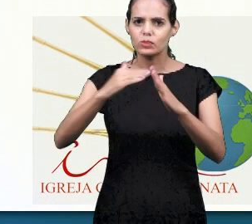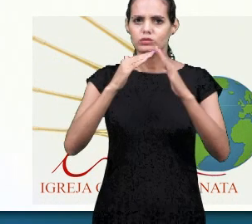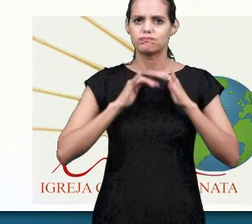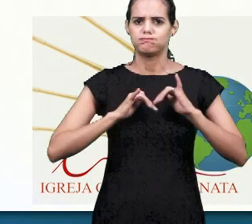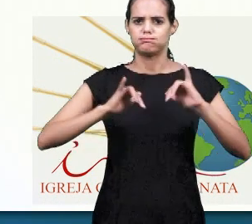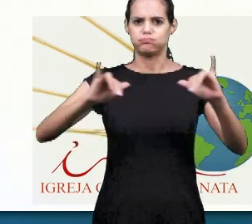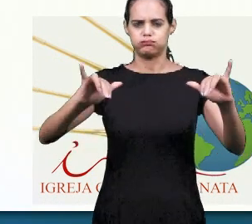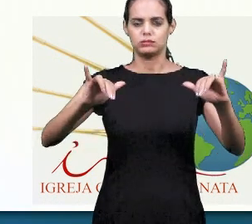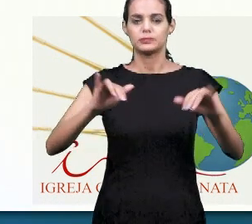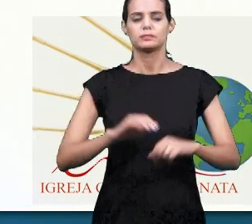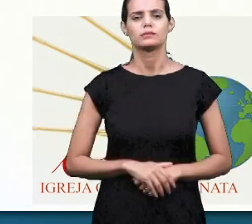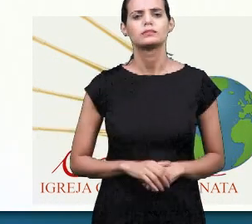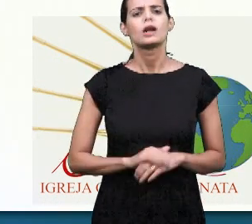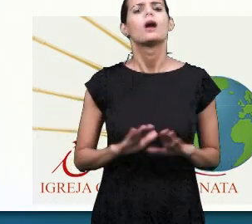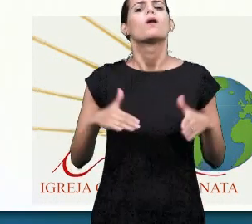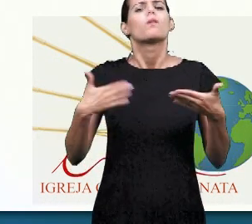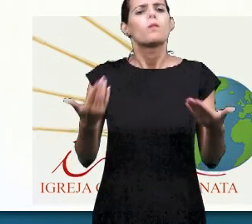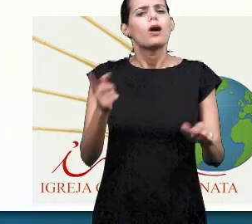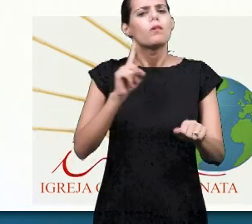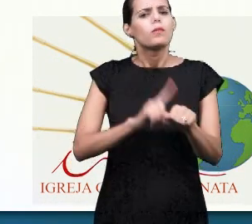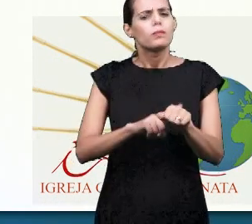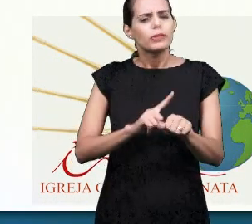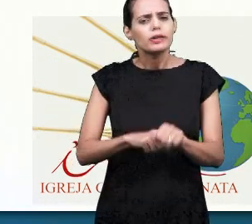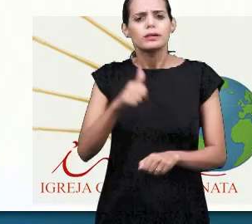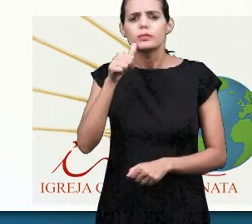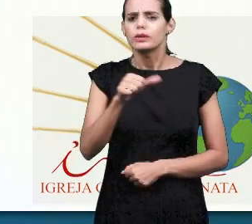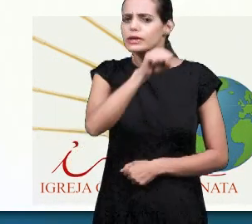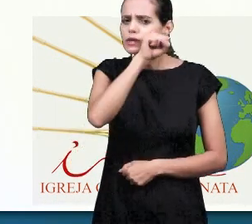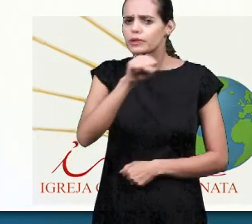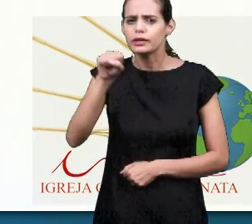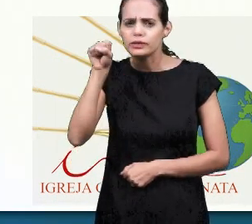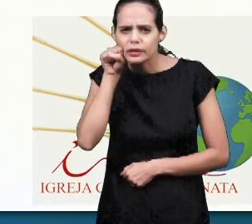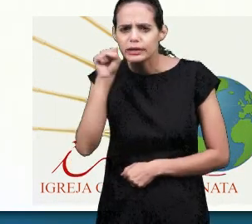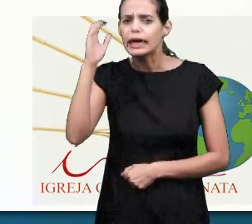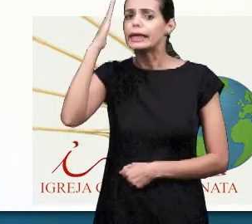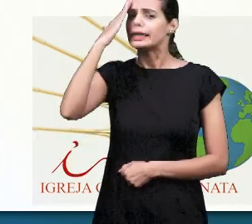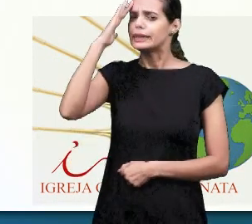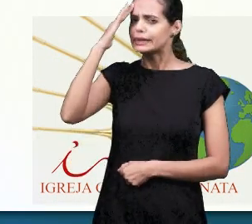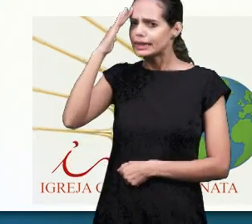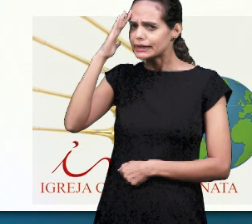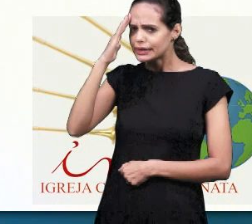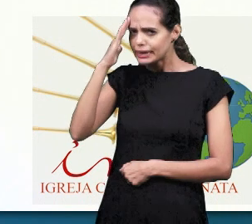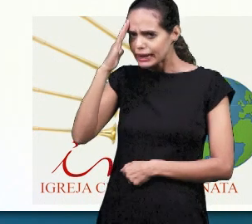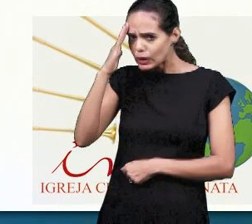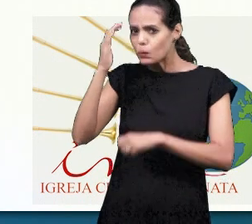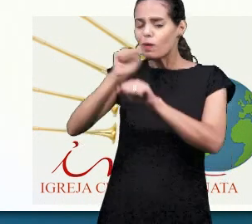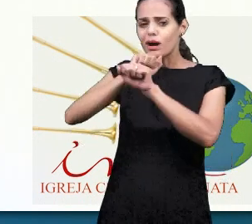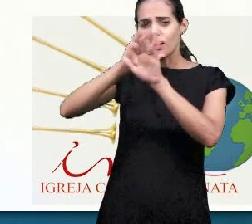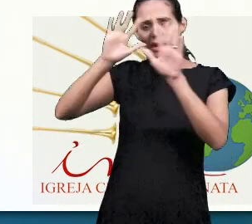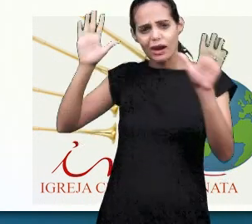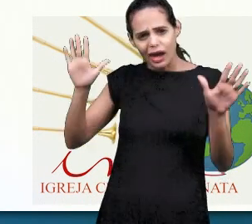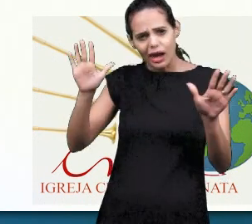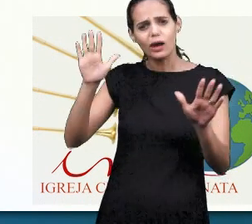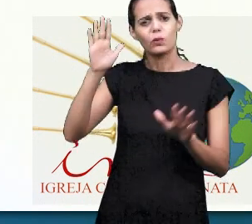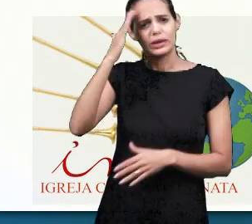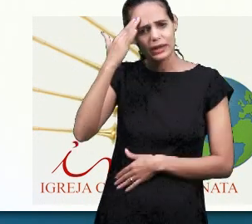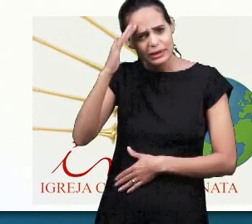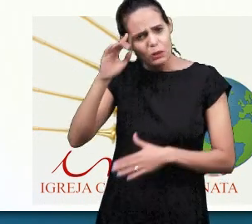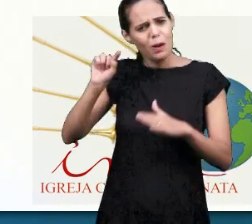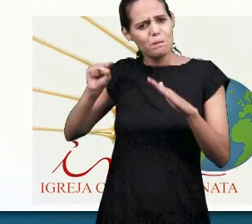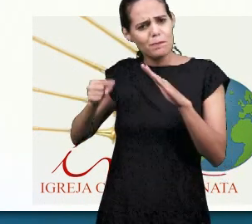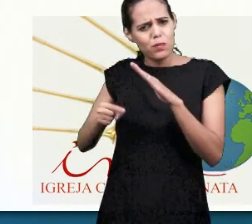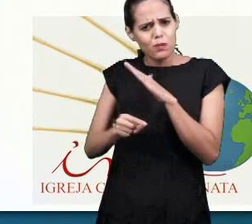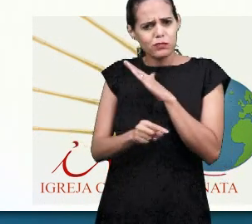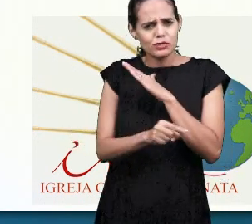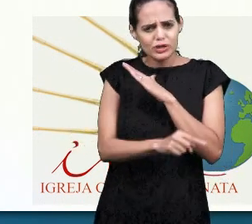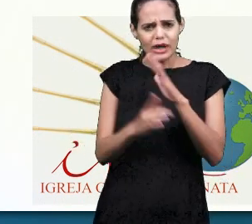La première dit, compléter la compréhension du salut dans l'acte de la femme, c'est-à-dire dans la femme samaritaine,